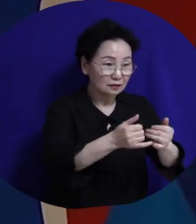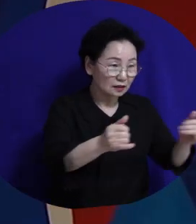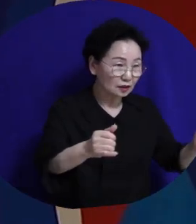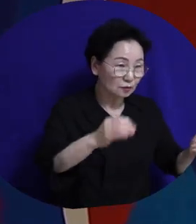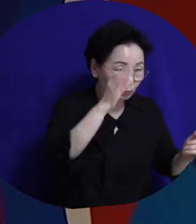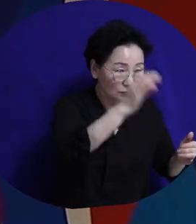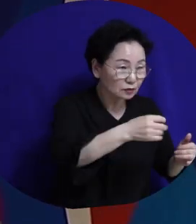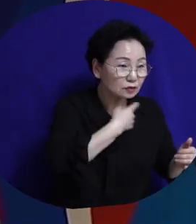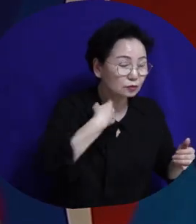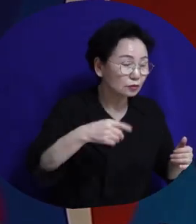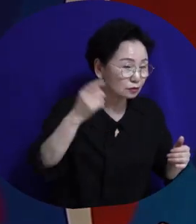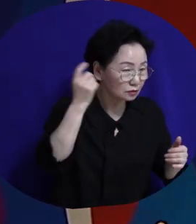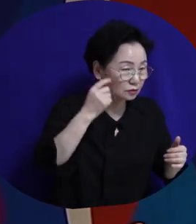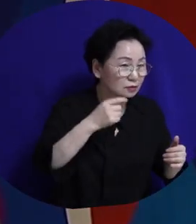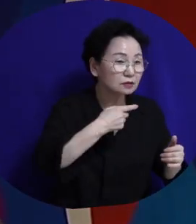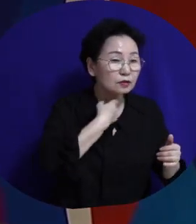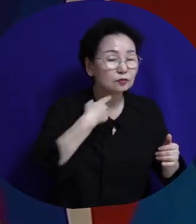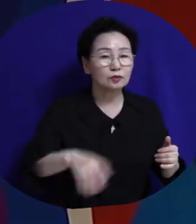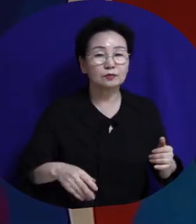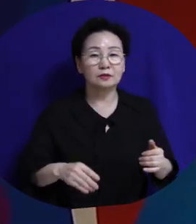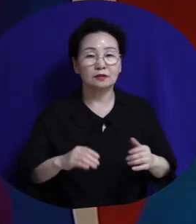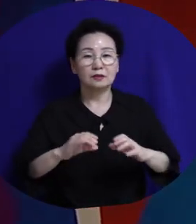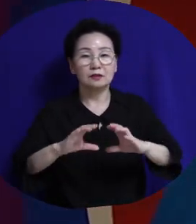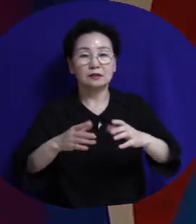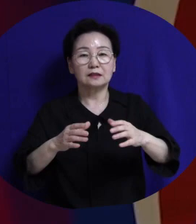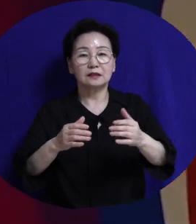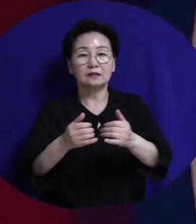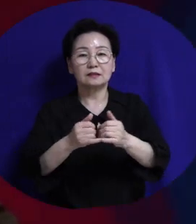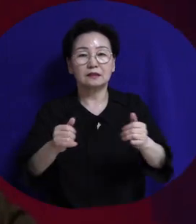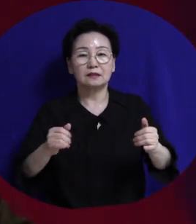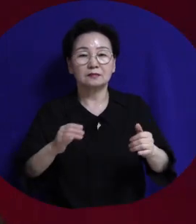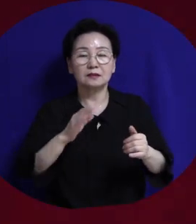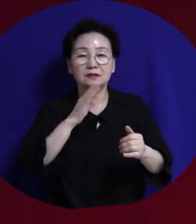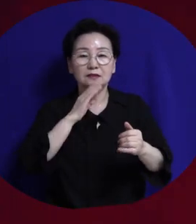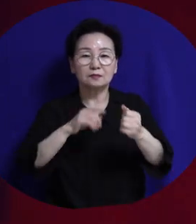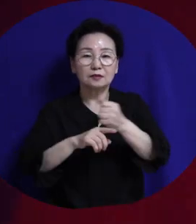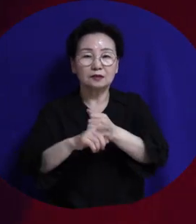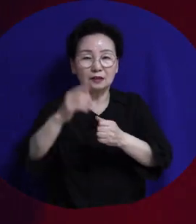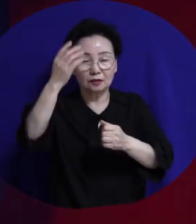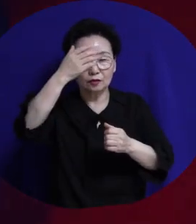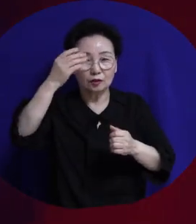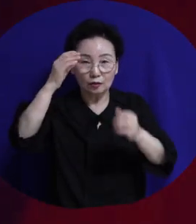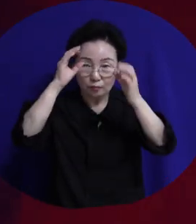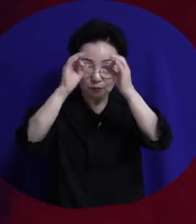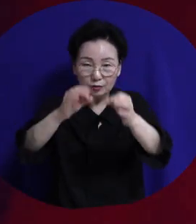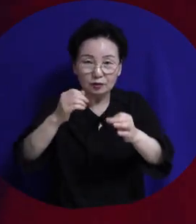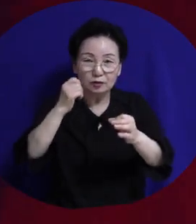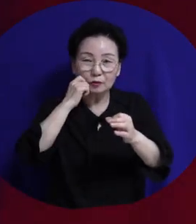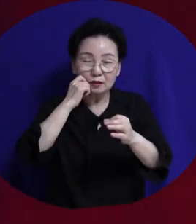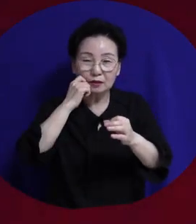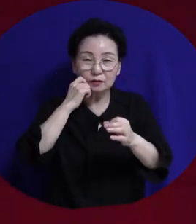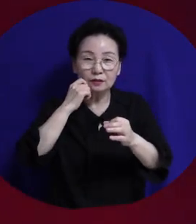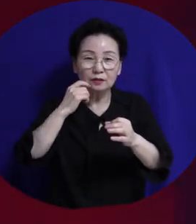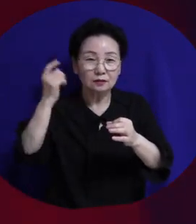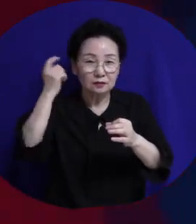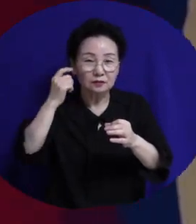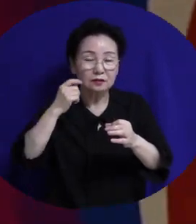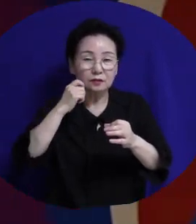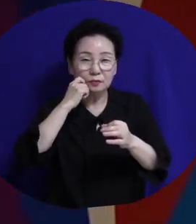못했다 그랬어요. 세상은 진리 영이라 보지도 못하고 듣지도 못한다. 이건 하나님의 자녀에게만 준